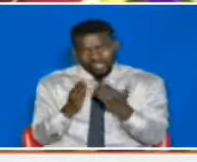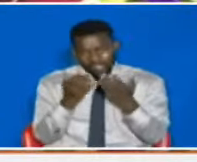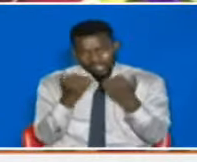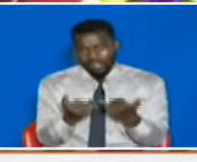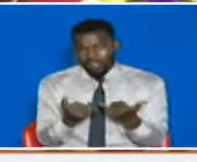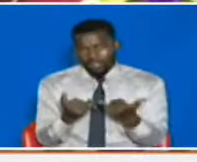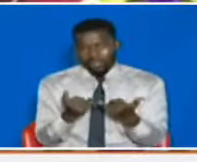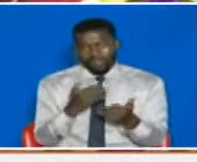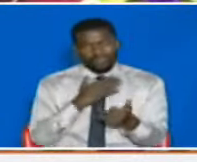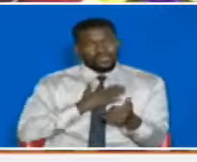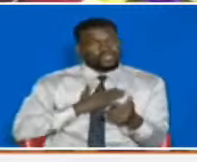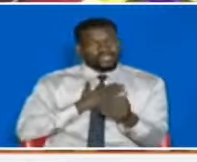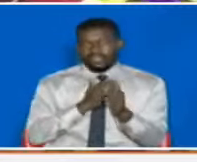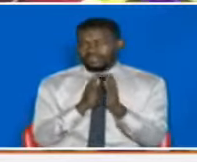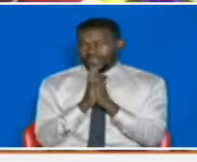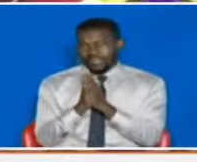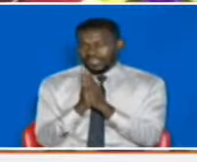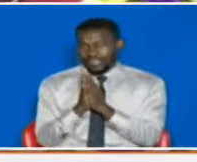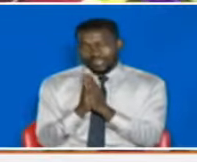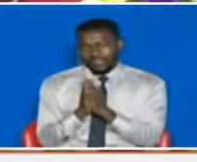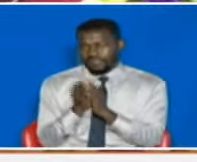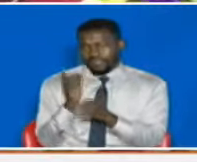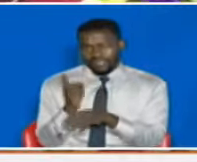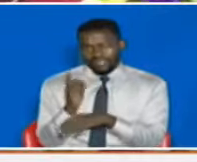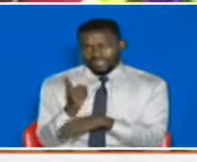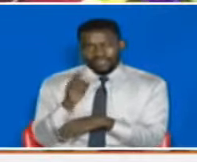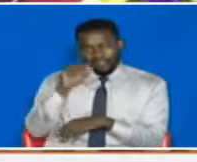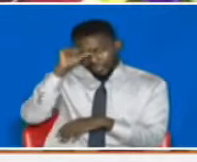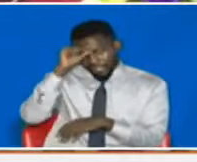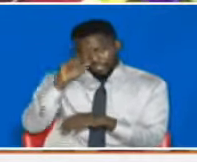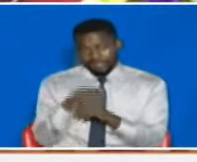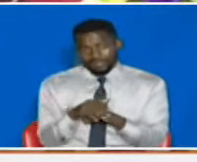Tuwaombe. Na tuwaombe na roho zenye